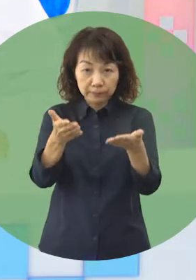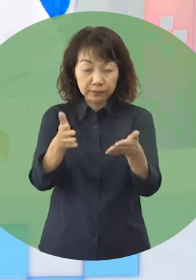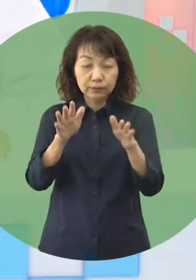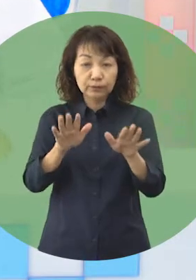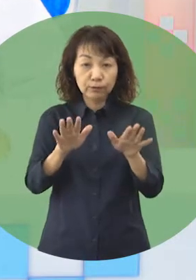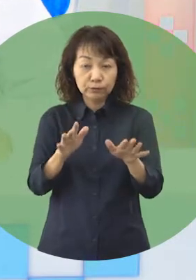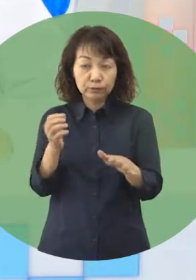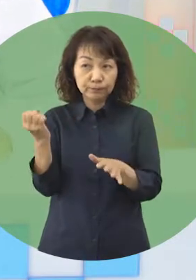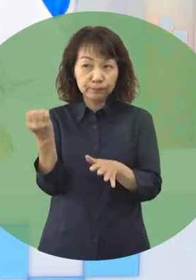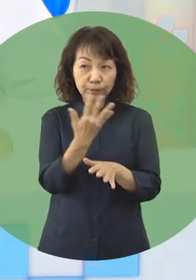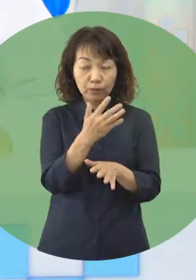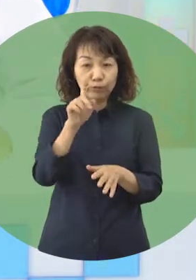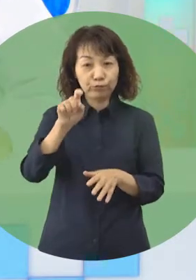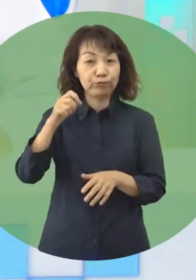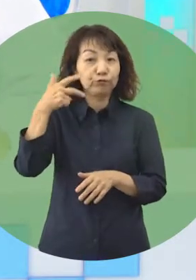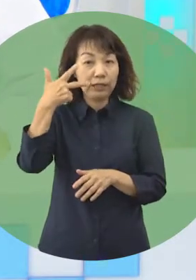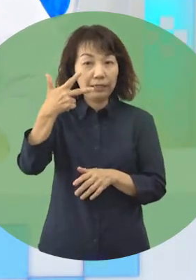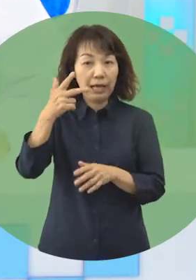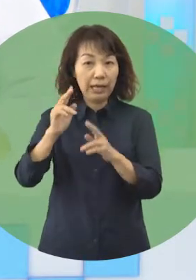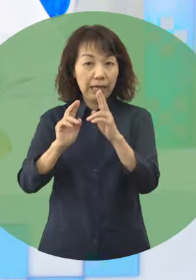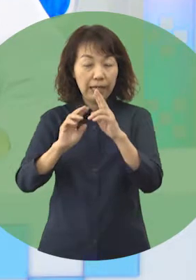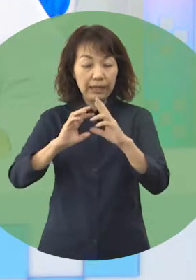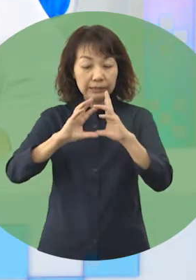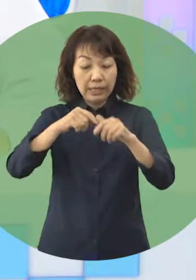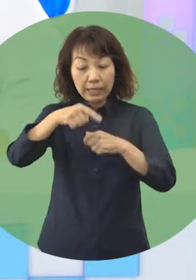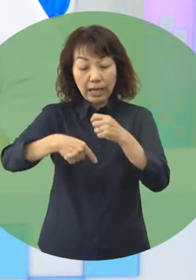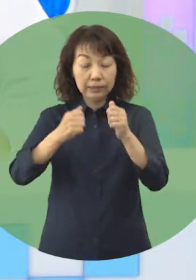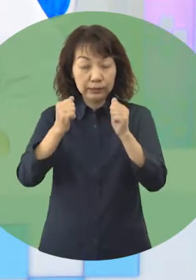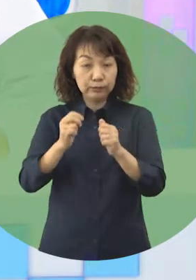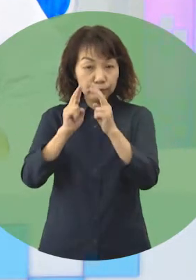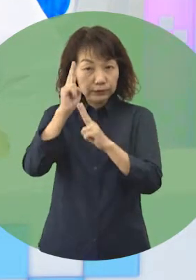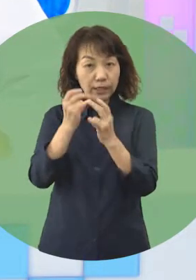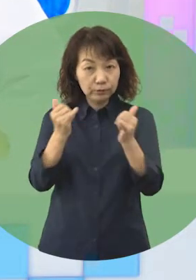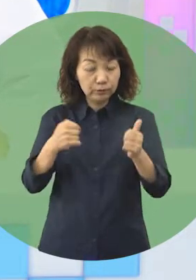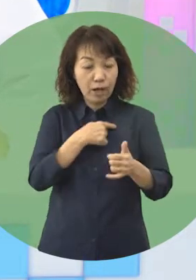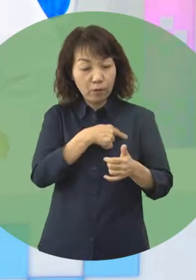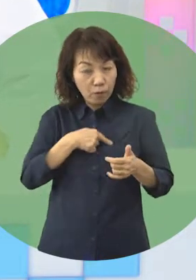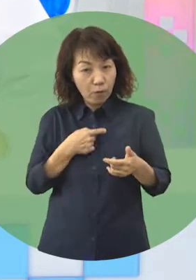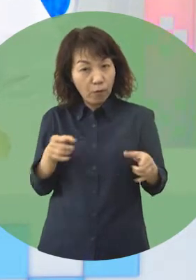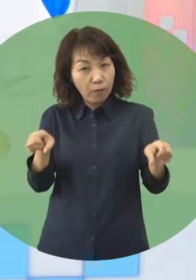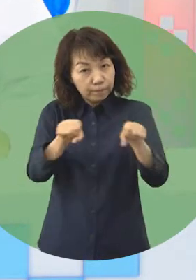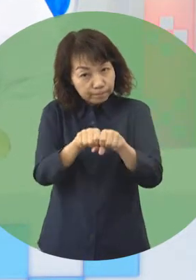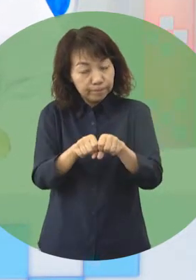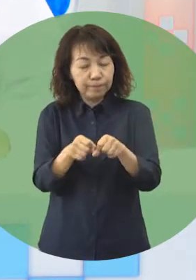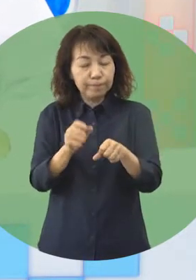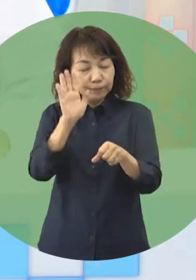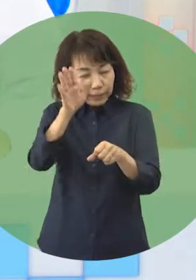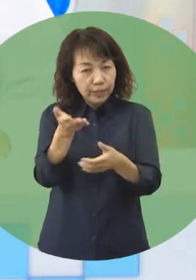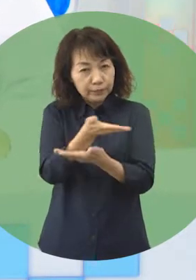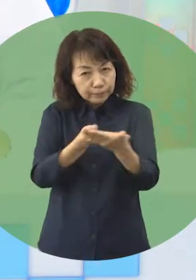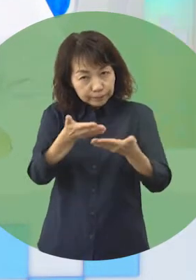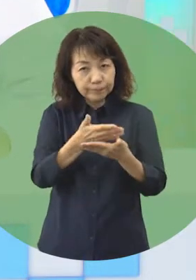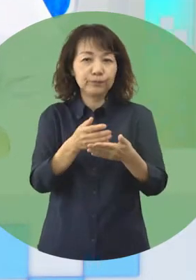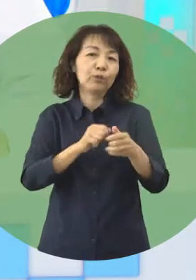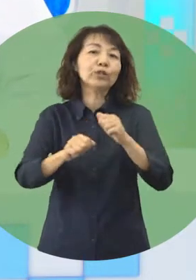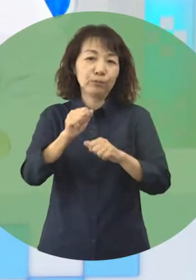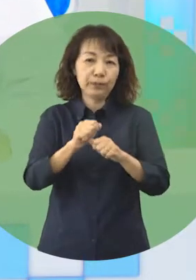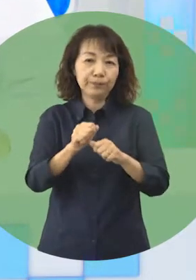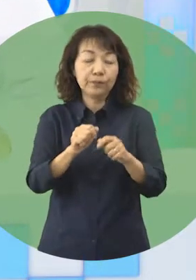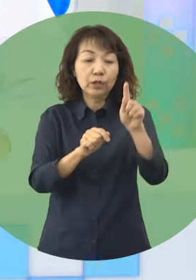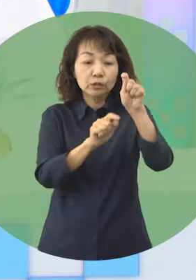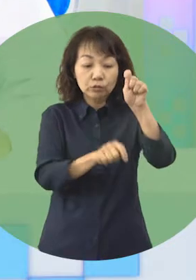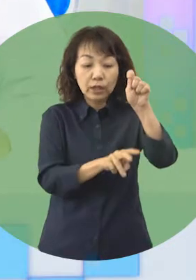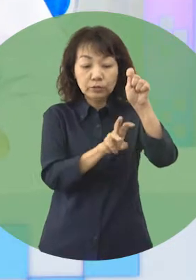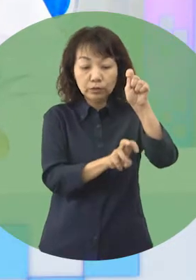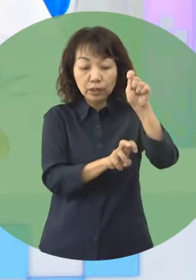17番、世界中のウチナアンチョが心を通わせ未来へつなぐ取り組みじゃ。 10月30日から11月